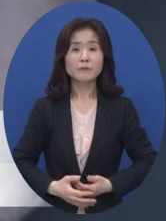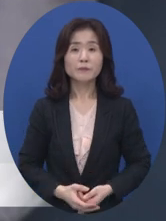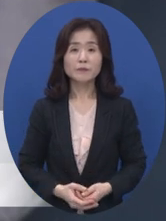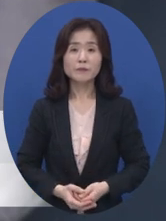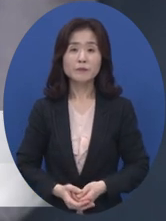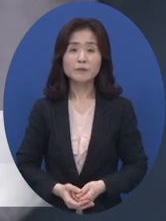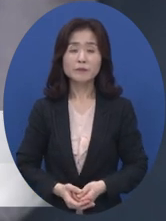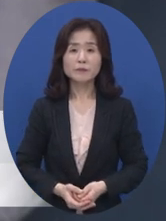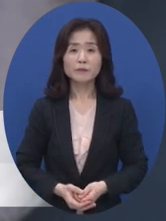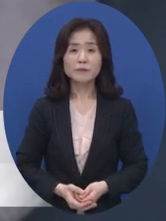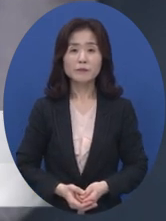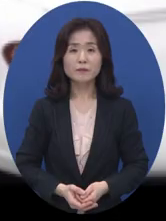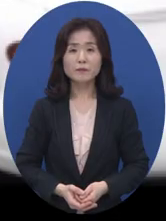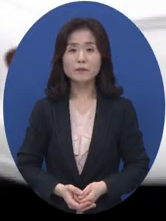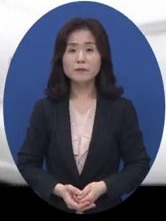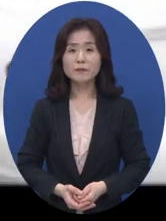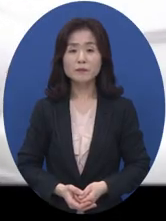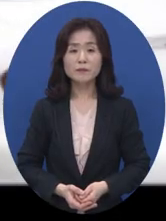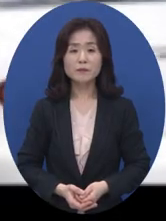취재했습니다